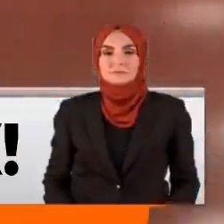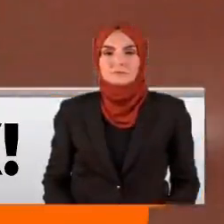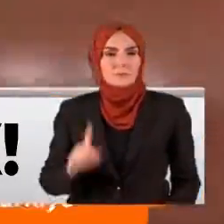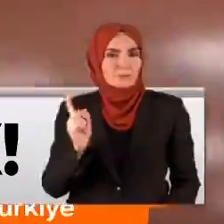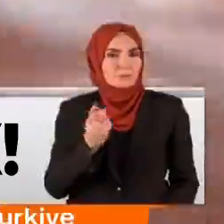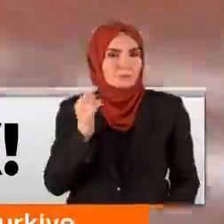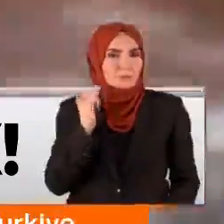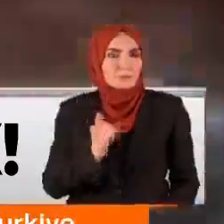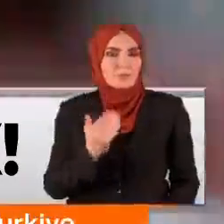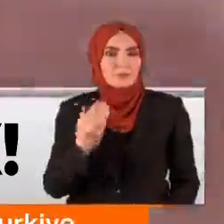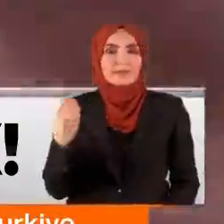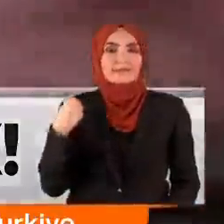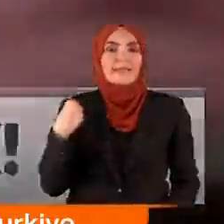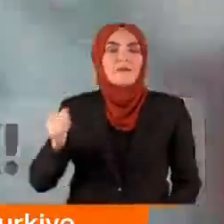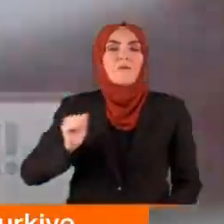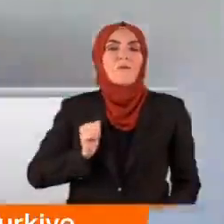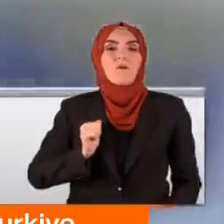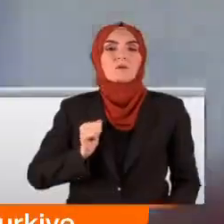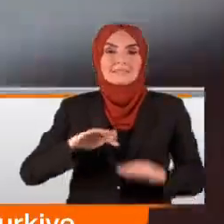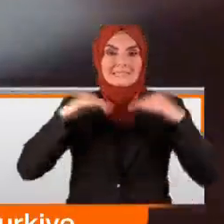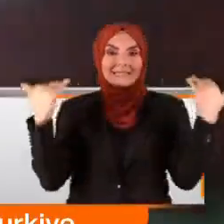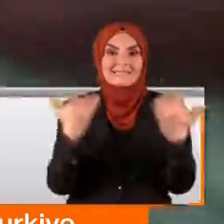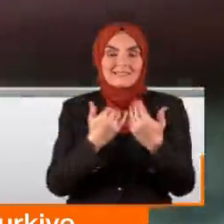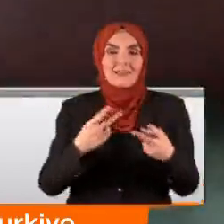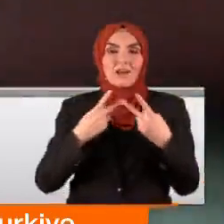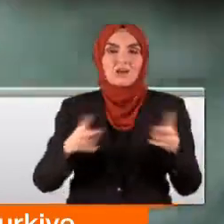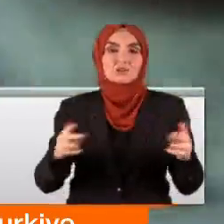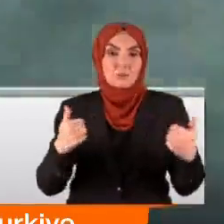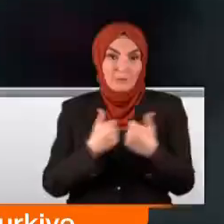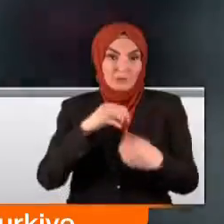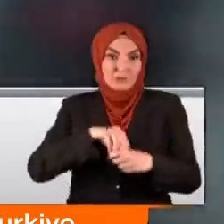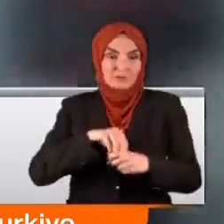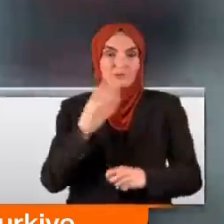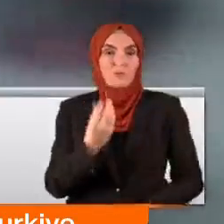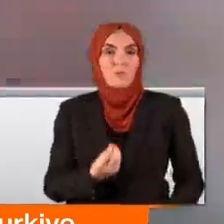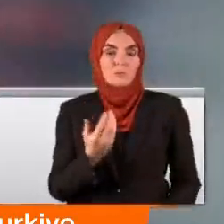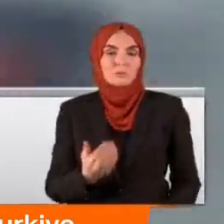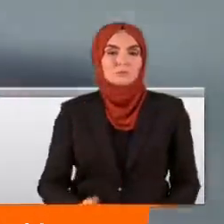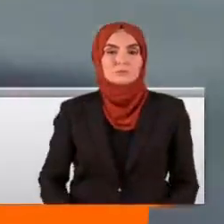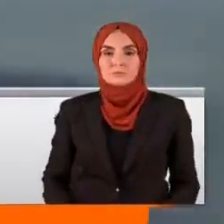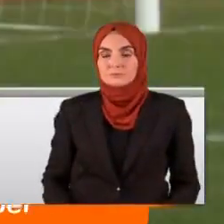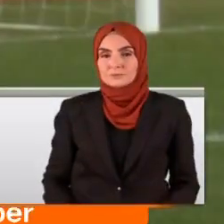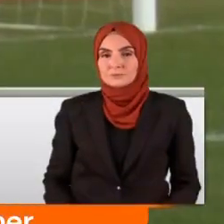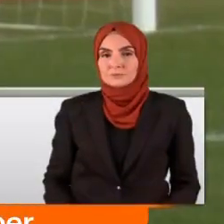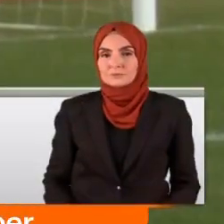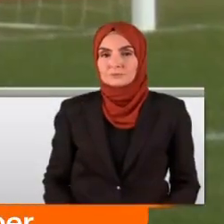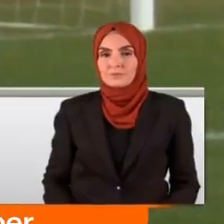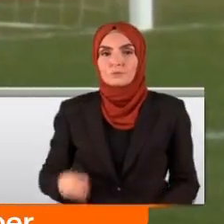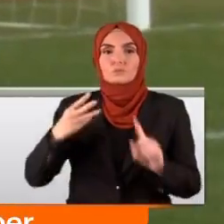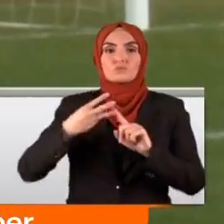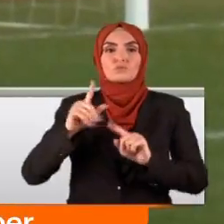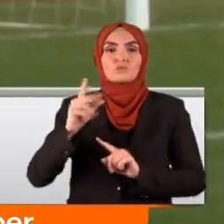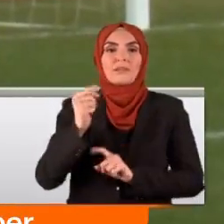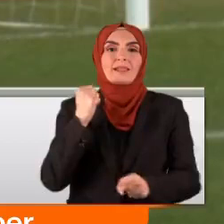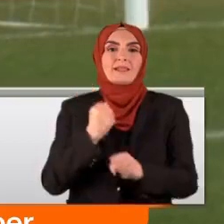Skandal Yeni Ordu Stadı'nın açılış maçında yaşandı. Kenara koyun, şimdi emniyet geliyor. Kenara koyun, şimdi sana kutacaklar. Üçüncü ligde